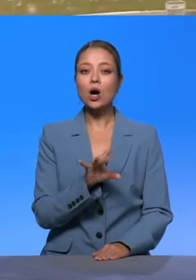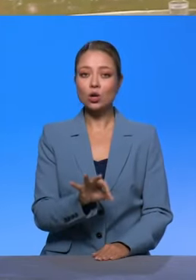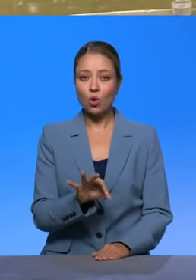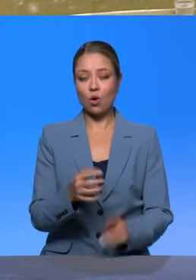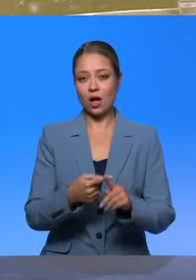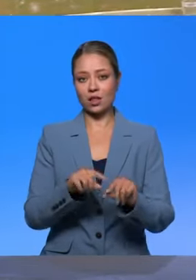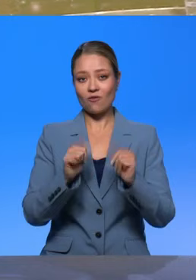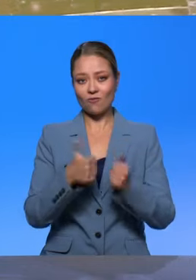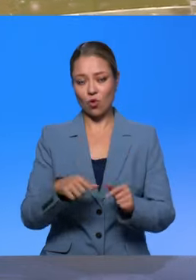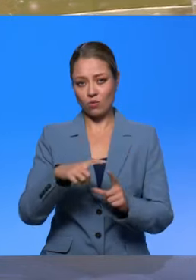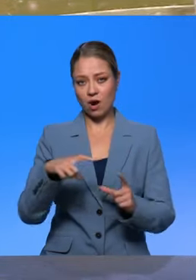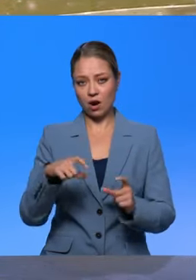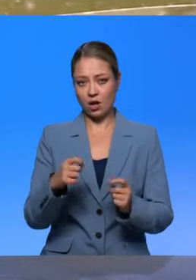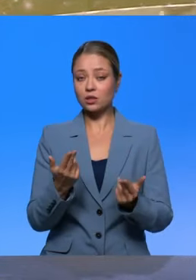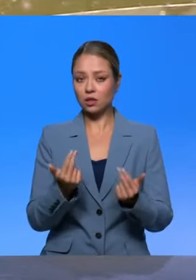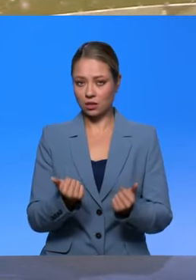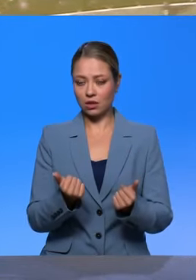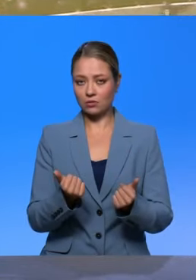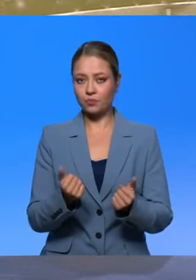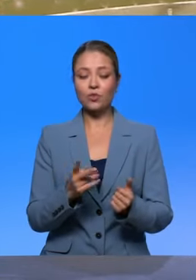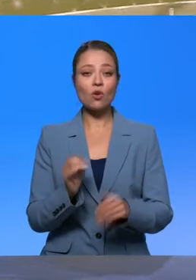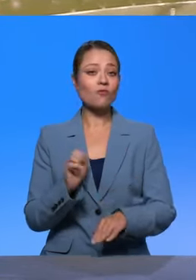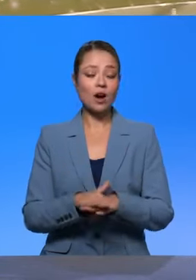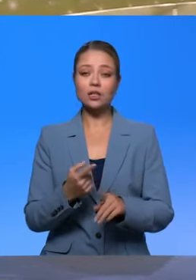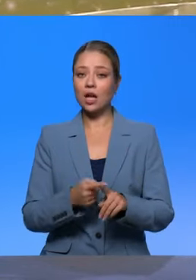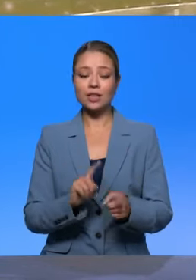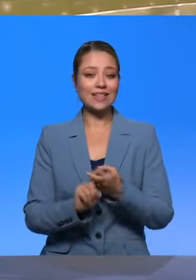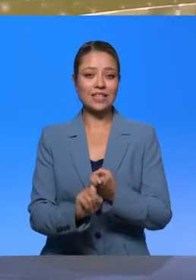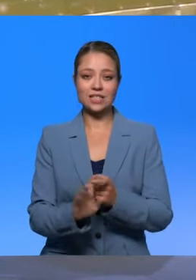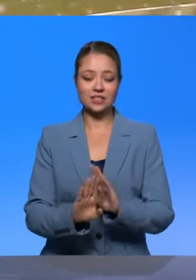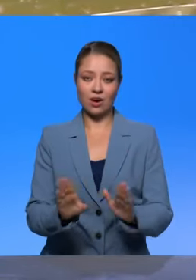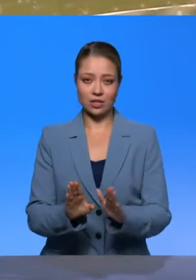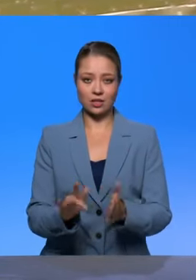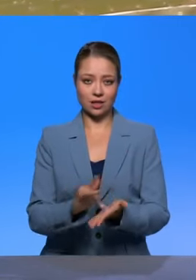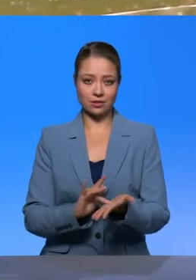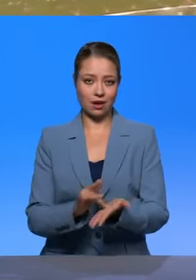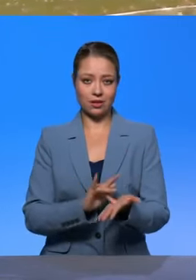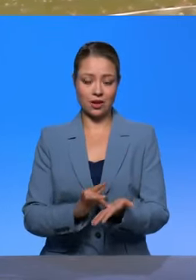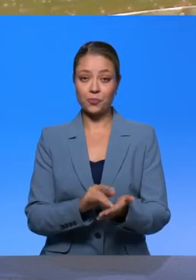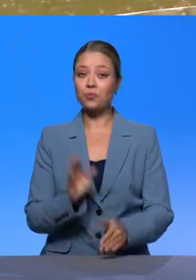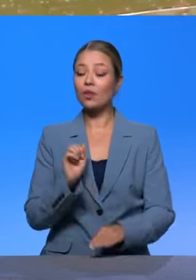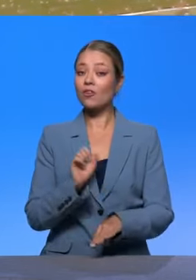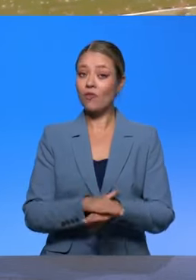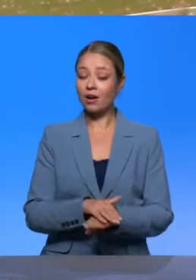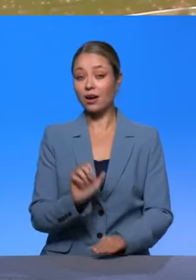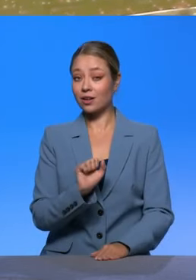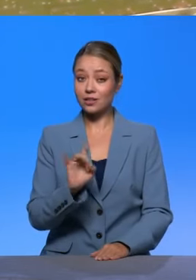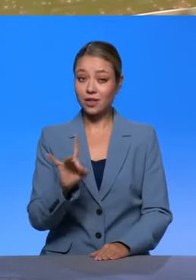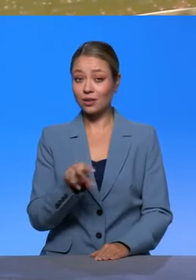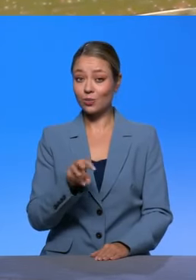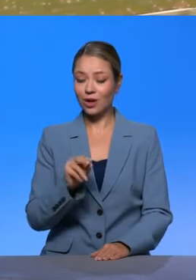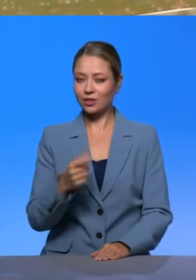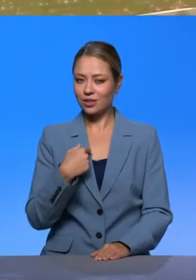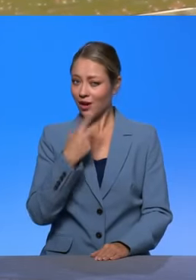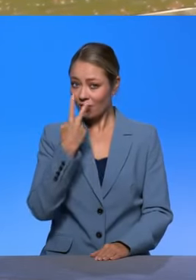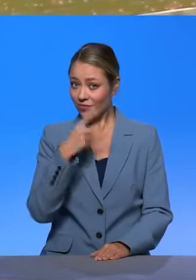форме карточек. А на самом деле они к гаданиям не имеют абсолютно никаких отношений. А между прочим, да? Александр Михайлович, я видела, как